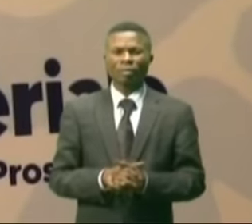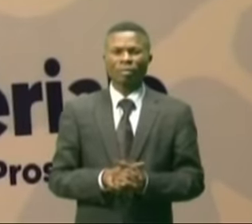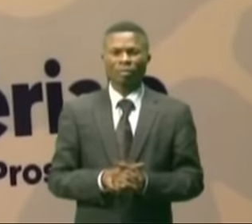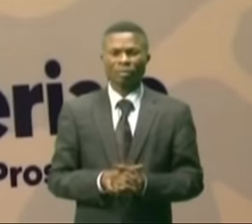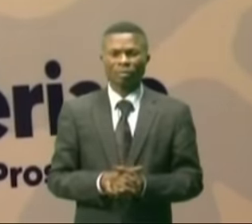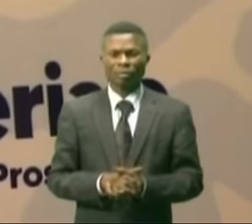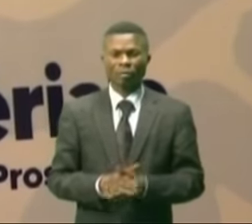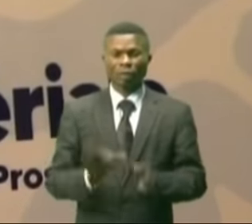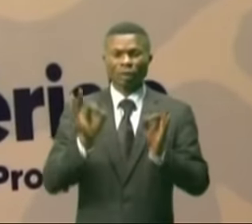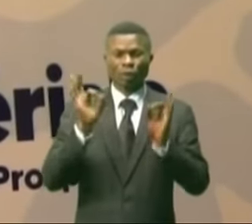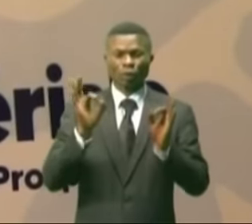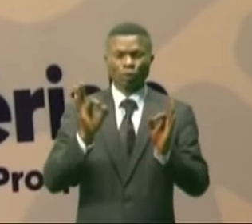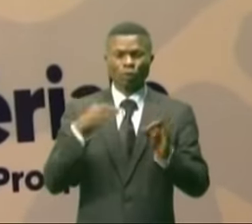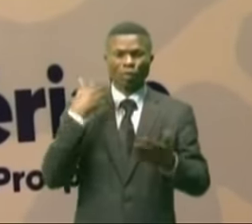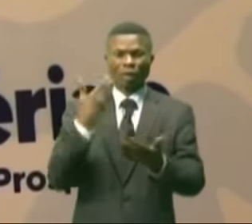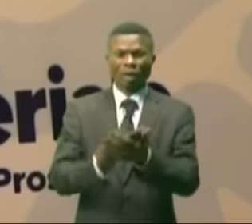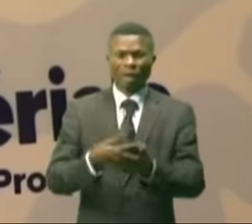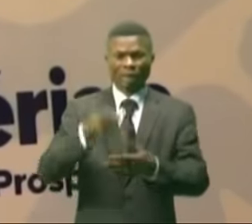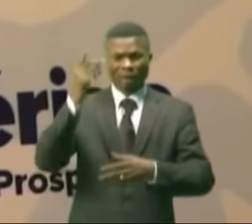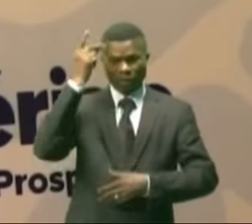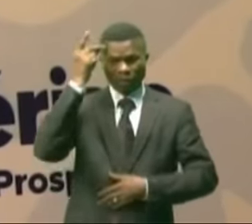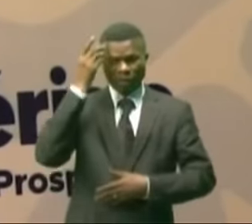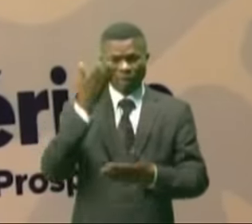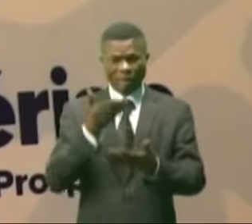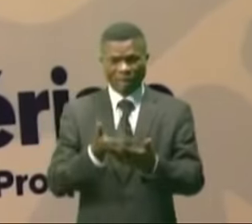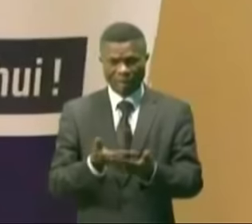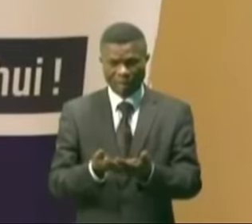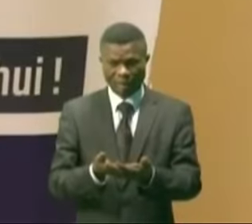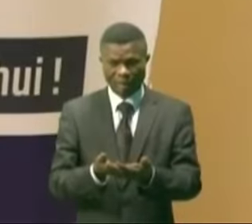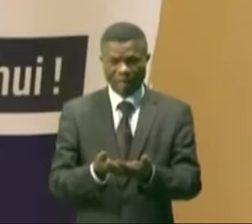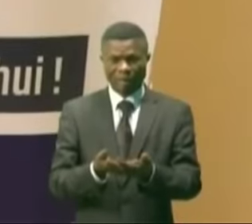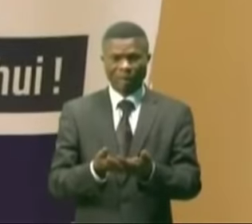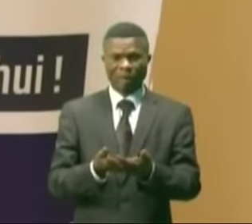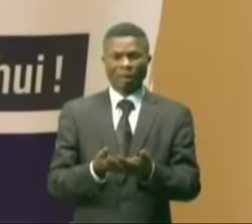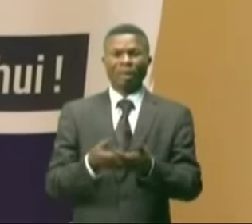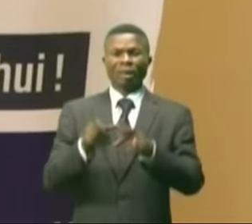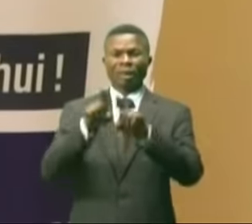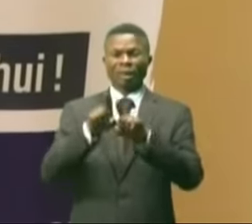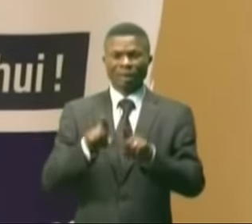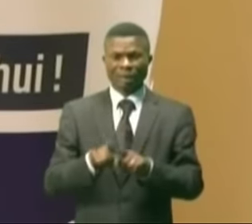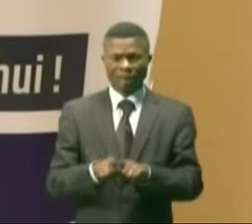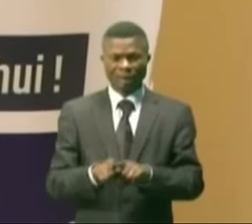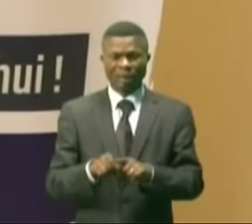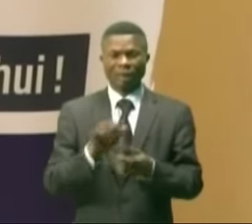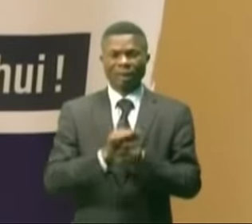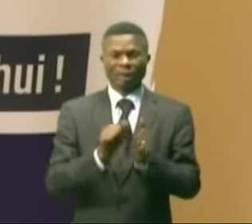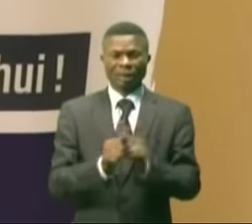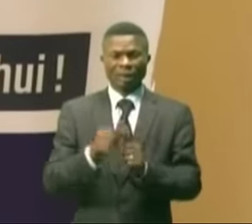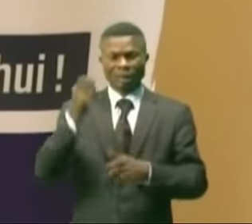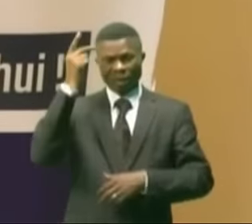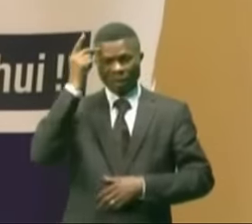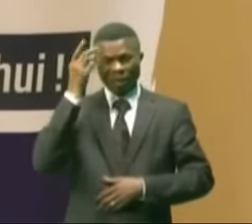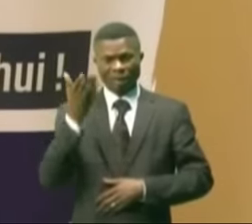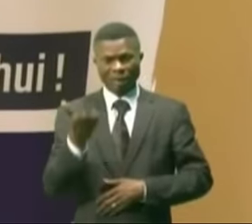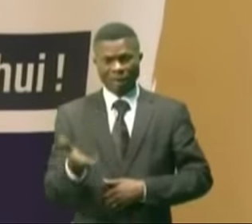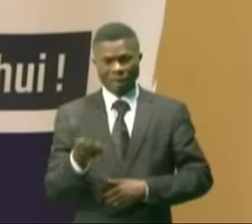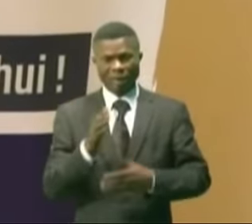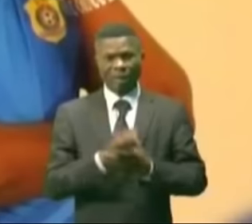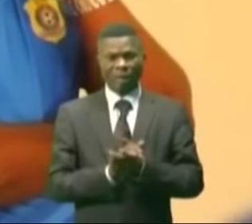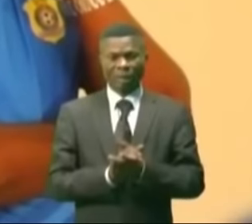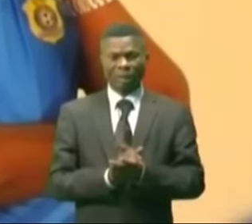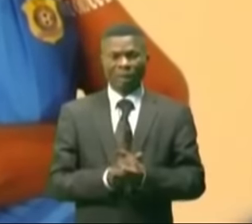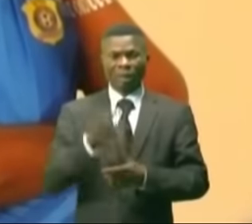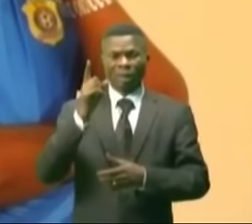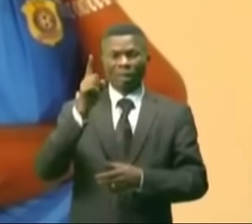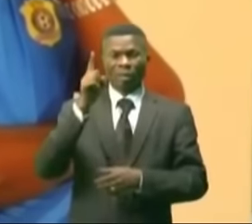Du nouveau à Kinshasa, le jeu d'hasard Loterie Impériale vient d'ouvrir ses portes à Kinshasa ce samedi 1er